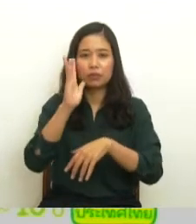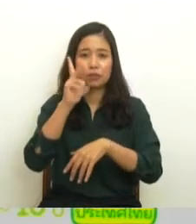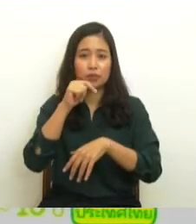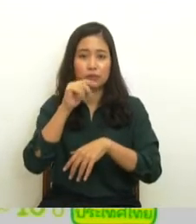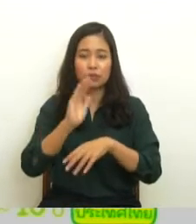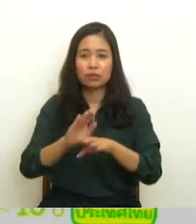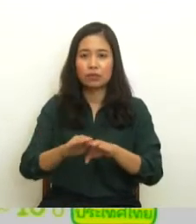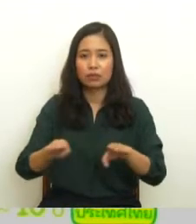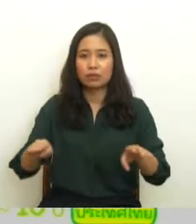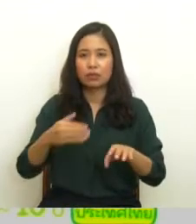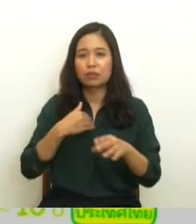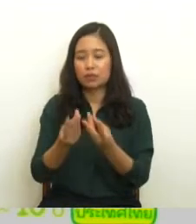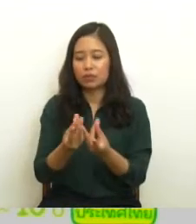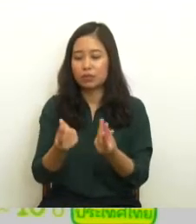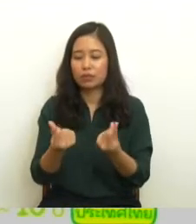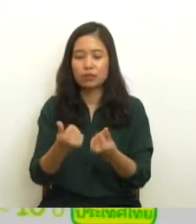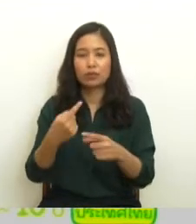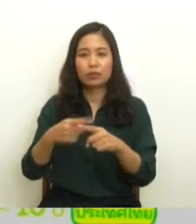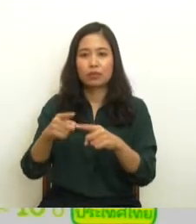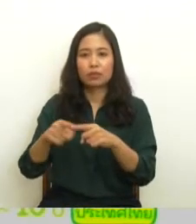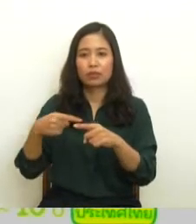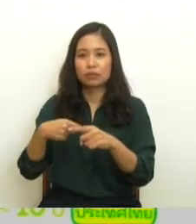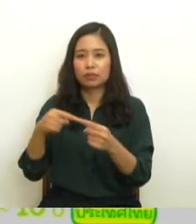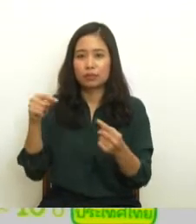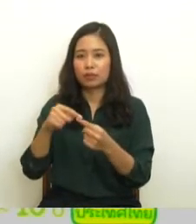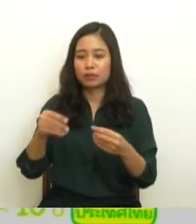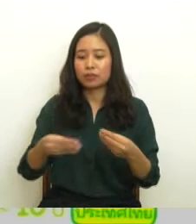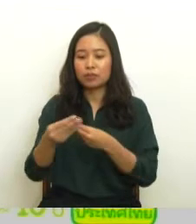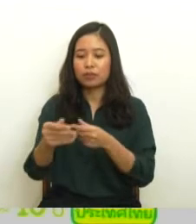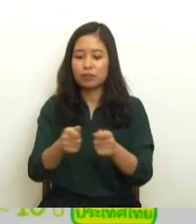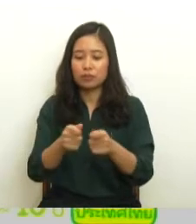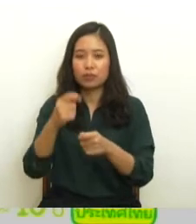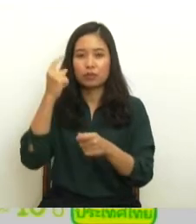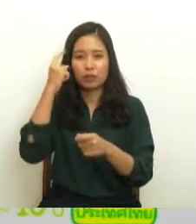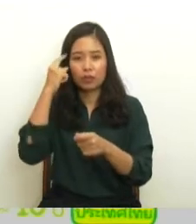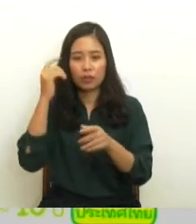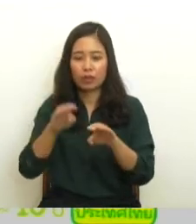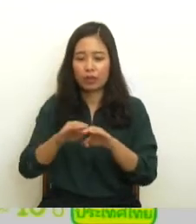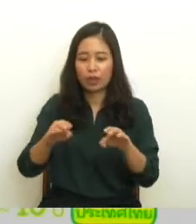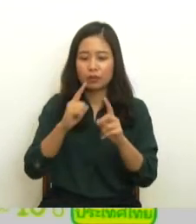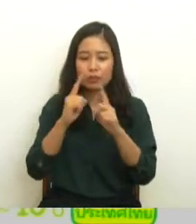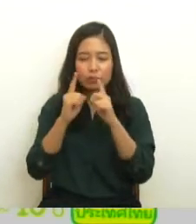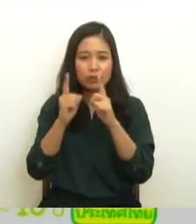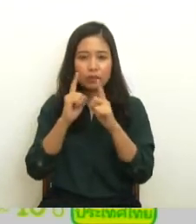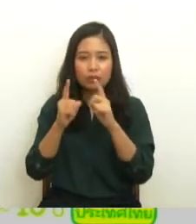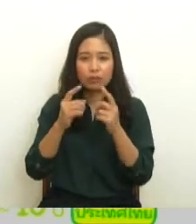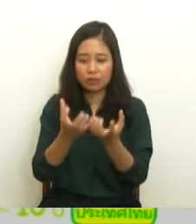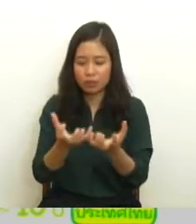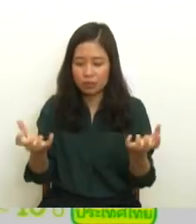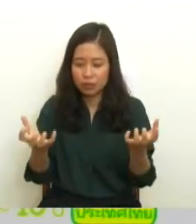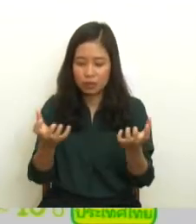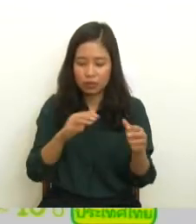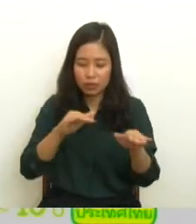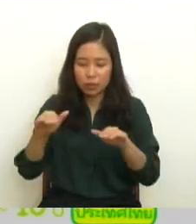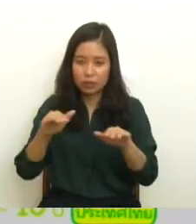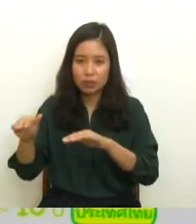ช่วยแนะนำและให้เทคนิการปักผ้าหลังจากทได้ข้มล แลวธีการปักแล้วเด็และคู่รวมกสนทนา จัเตรีมวสดุปกรณ์และว